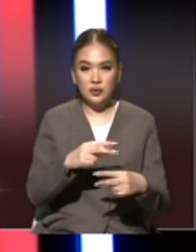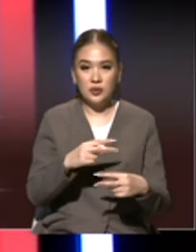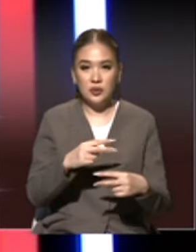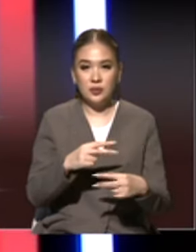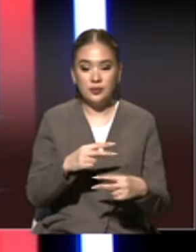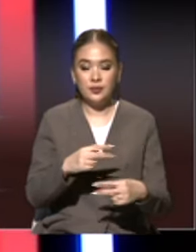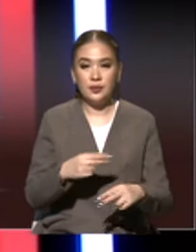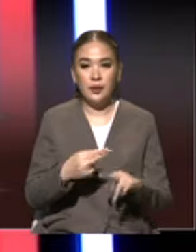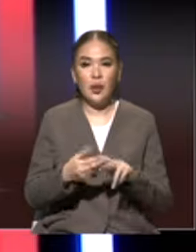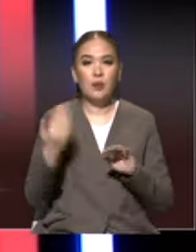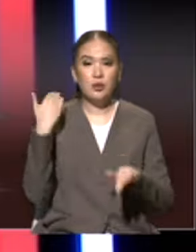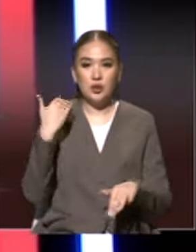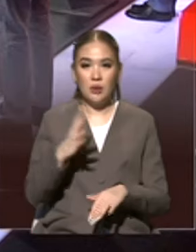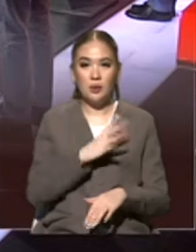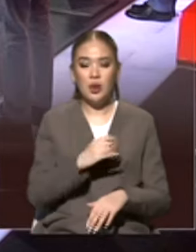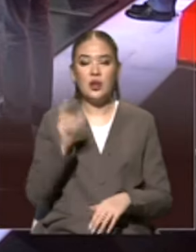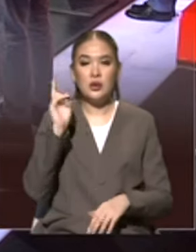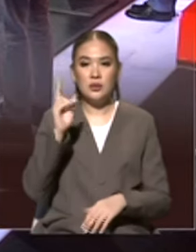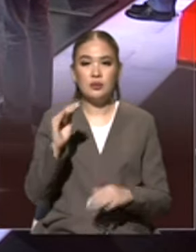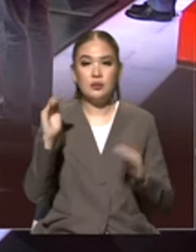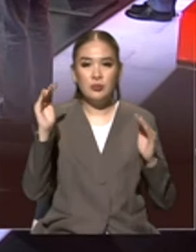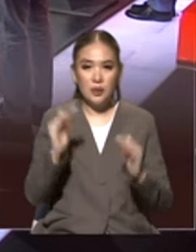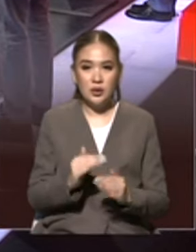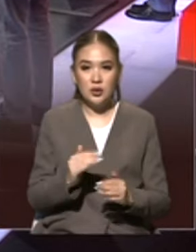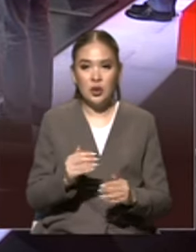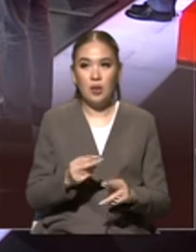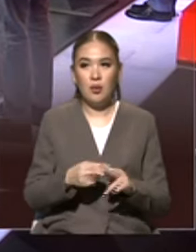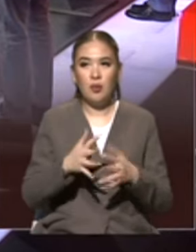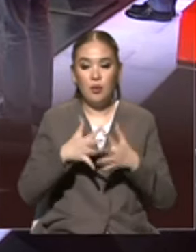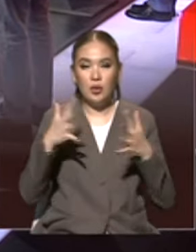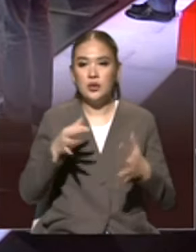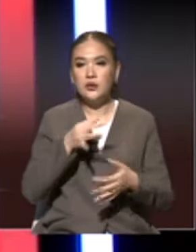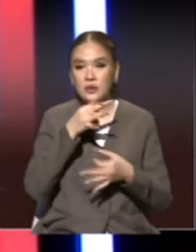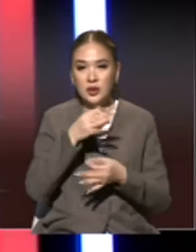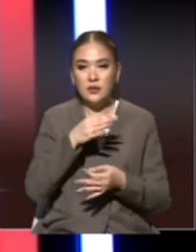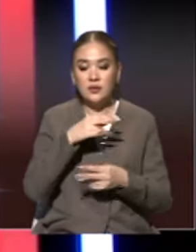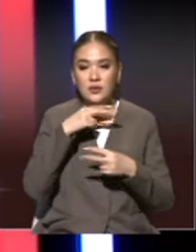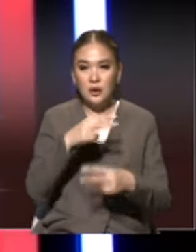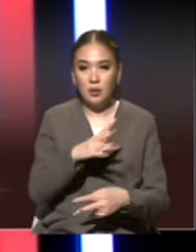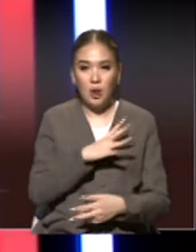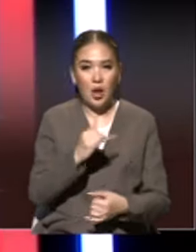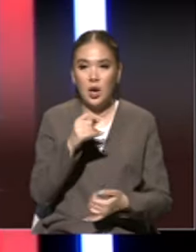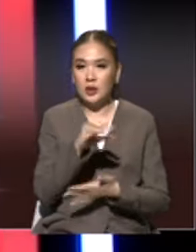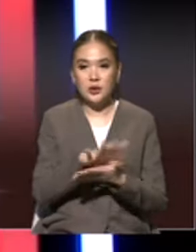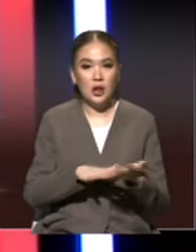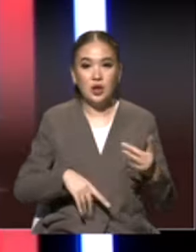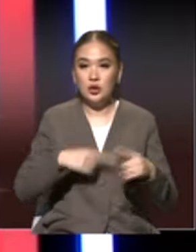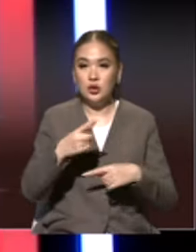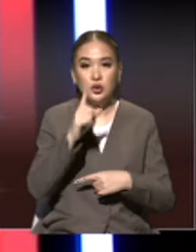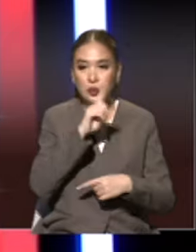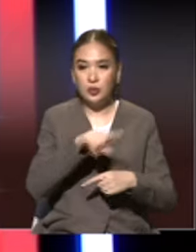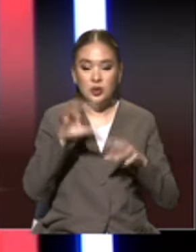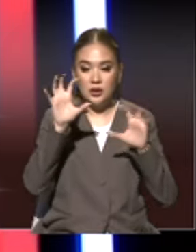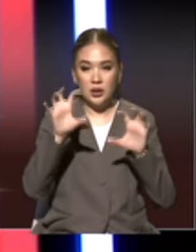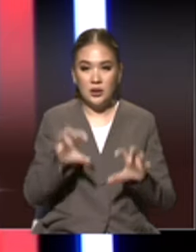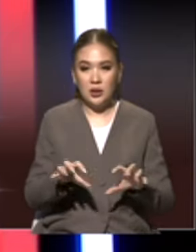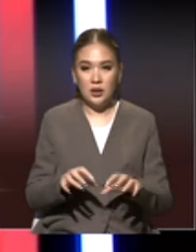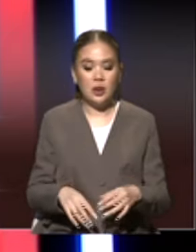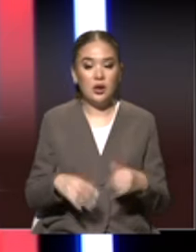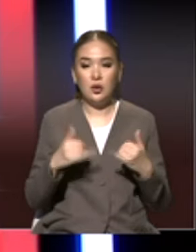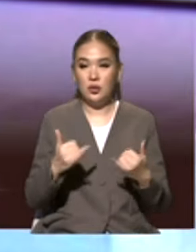мысалға білесіздер, кім төмен баға береді, соған басымдық берілетін. Қазір олай болмайды ғой алда заңда. Бүгінгі таңда айтуға болады, олай